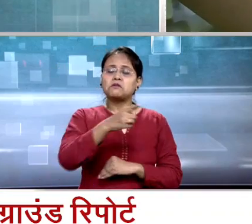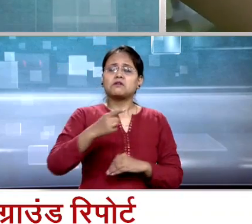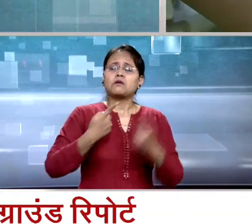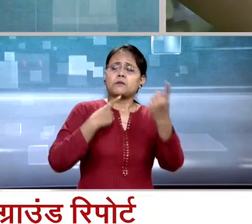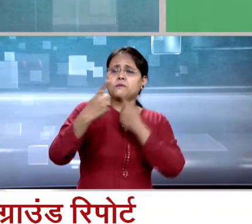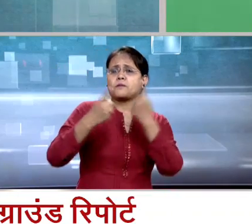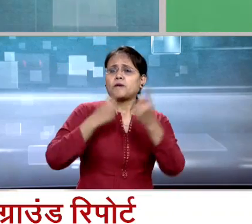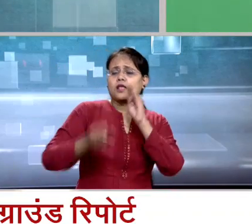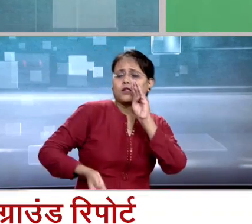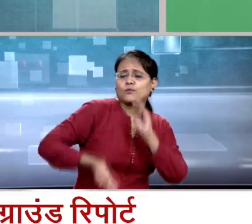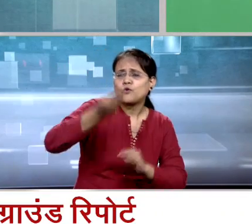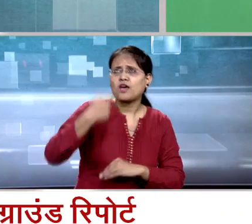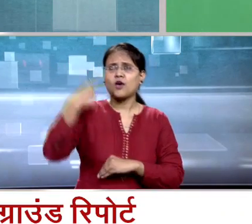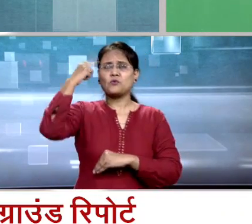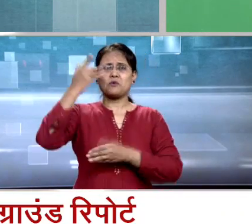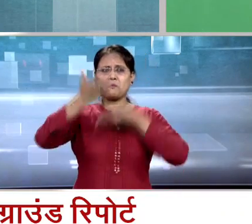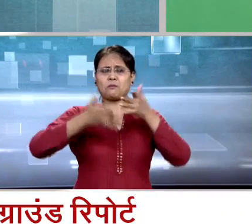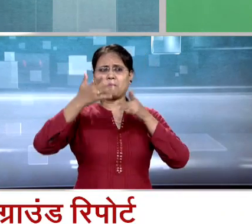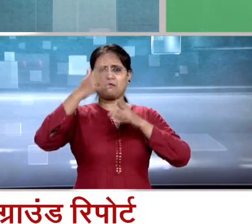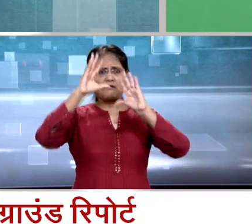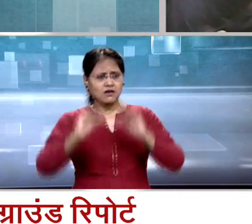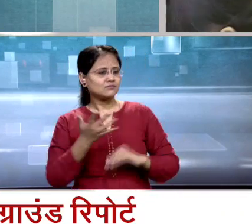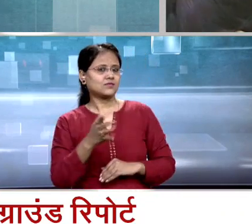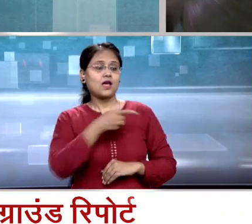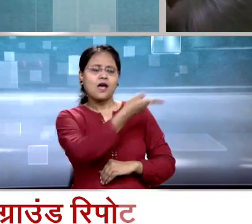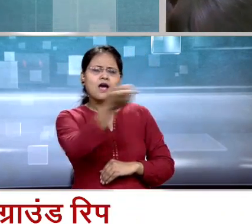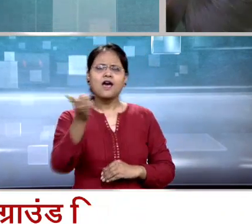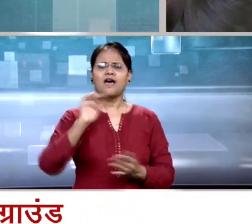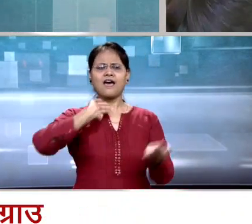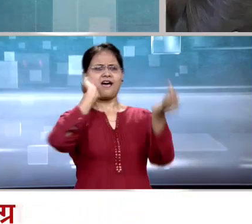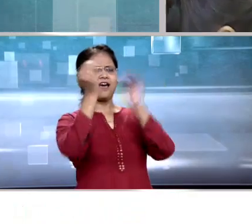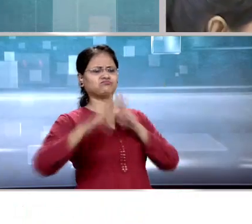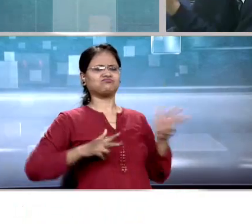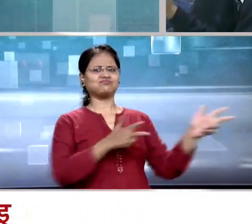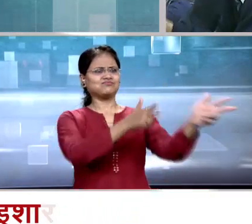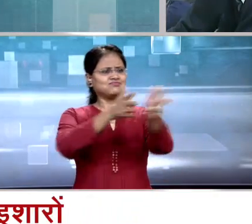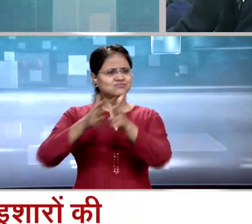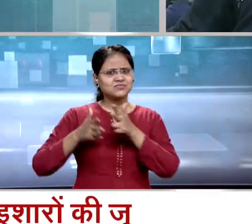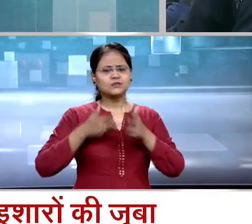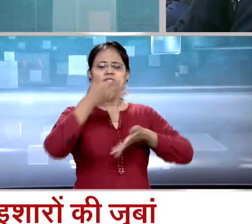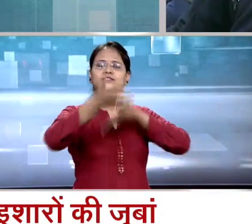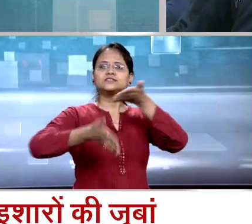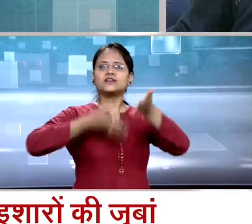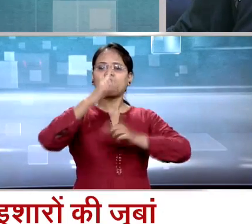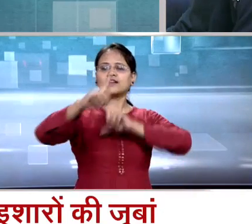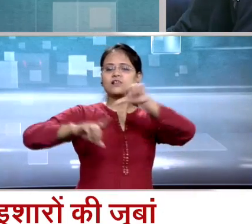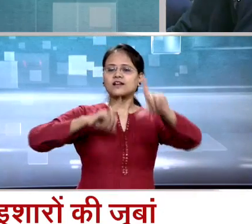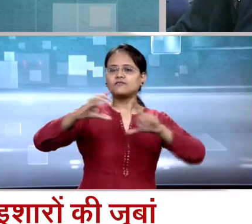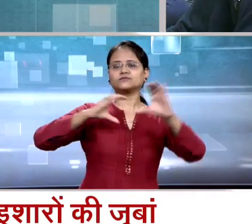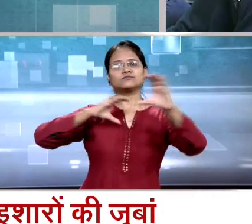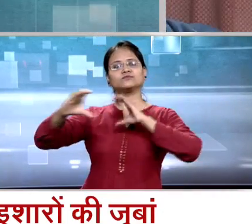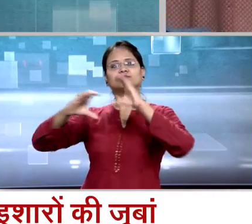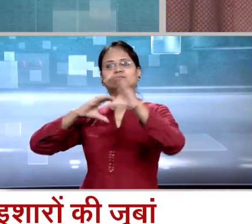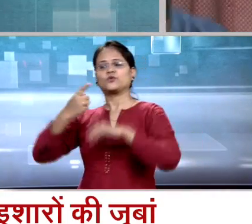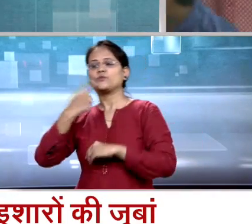कर लेते हैं कि हम अंदाजा भी नहीं लगा सकते। अपनी ही दुनिया में मगन ये बच्चे आपस में सिर्फ संकेतों से बात करते